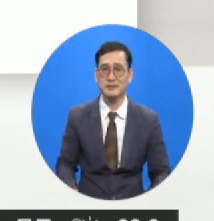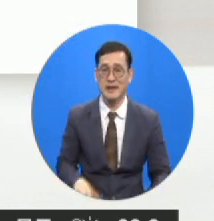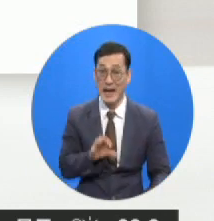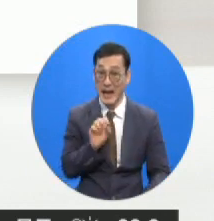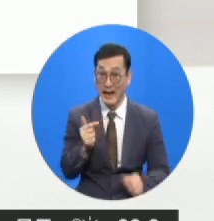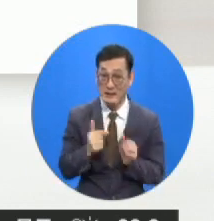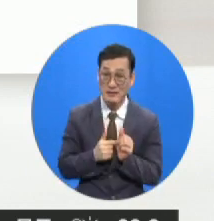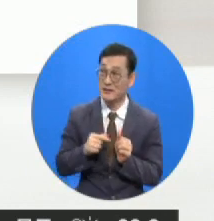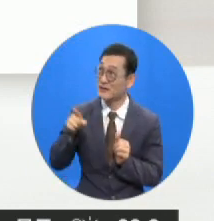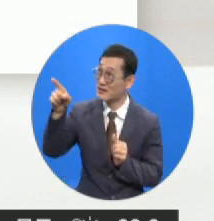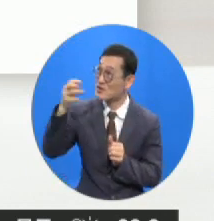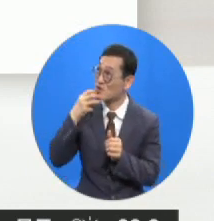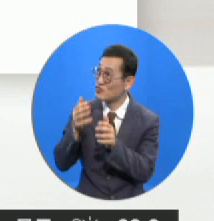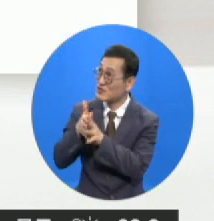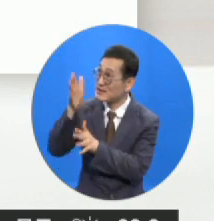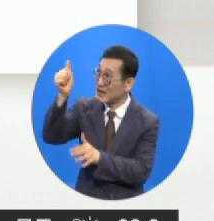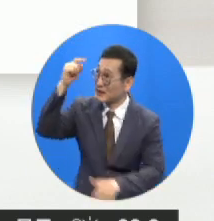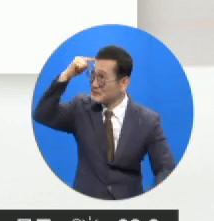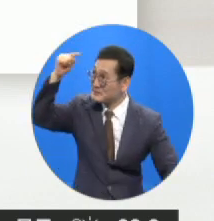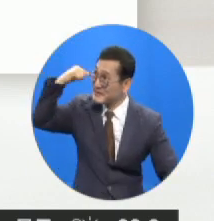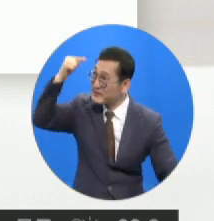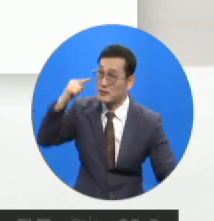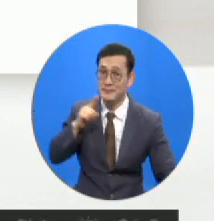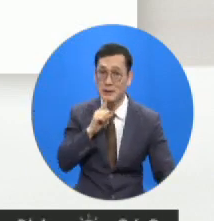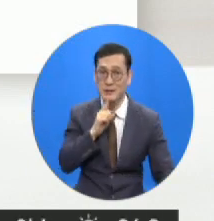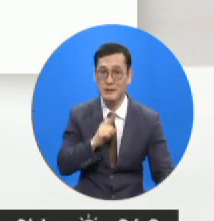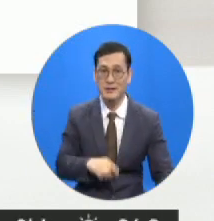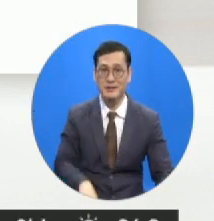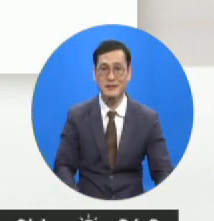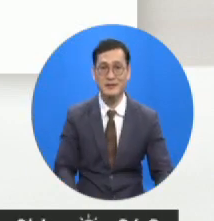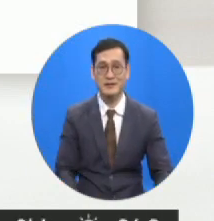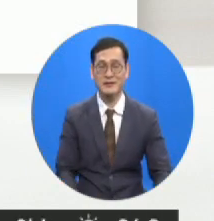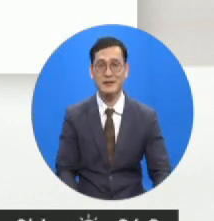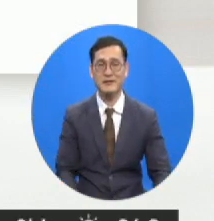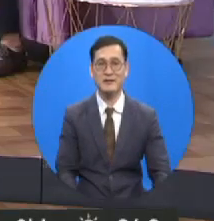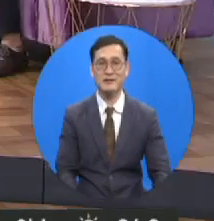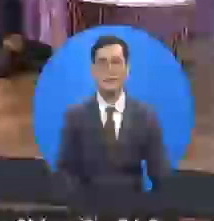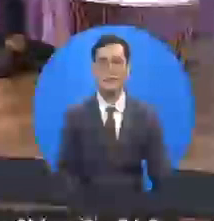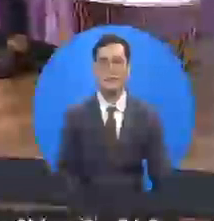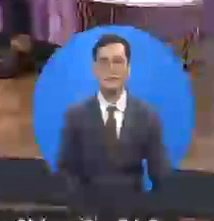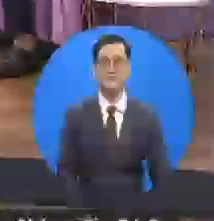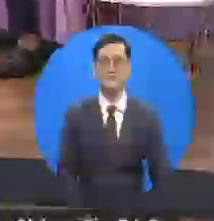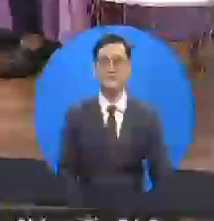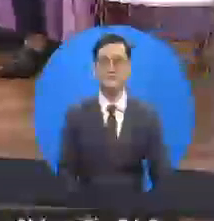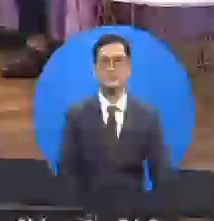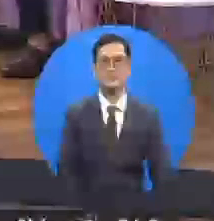네. 이게 자 이걸 어떻게 보냐에 따른 건데 네.